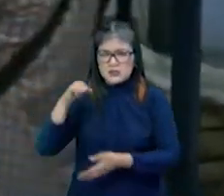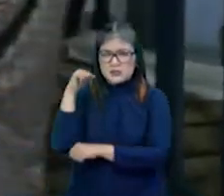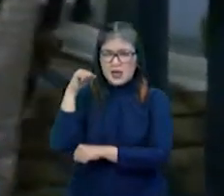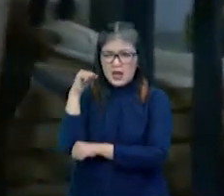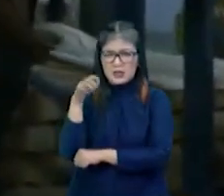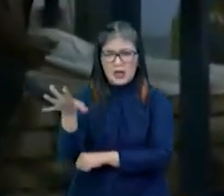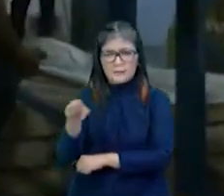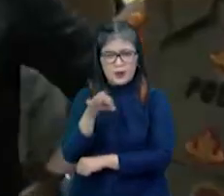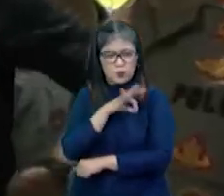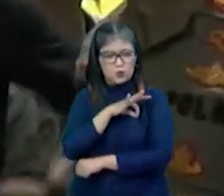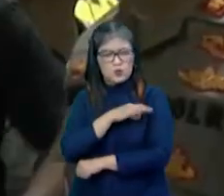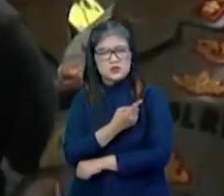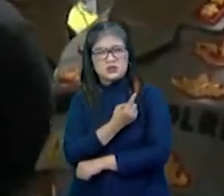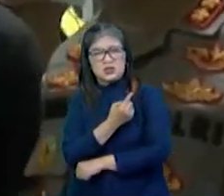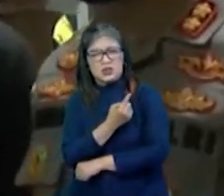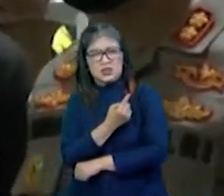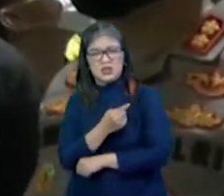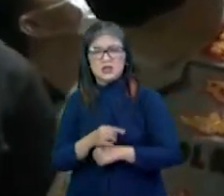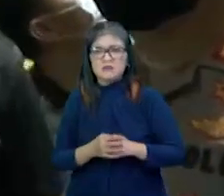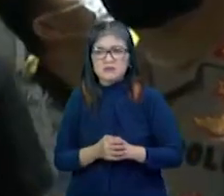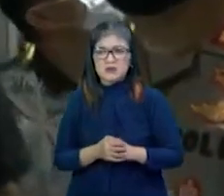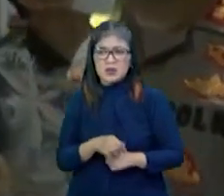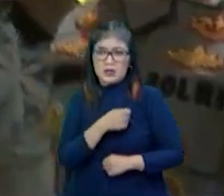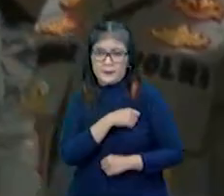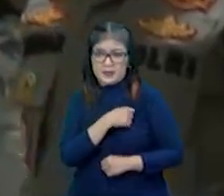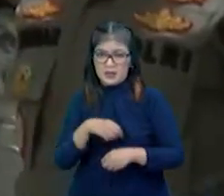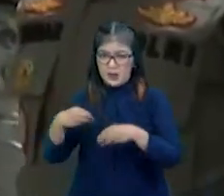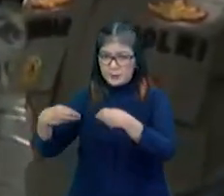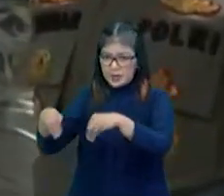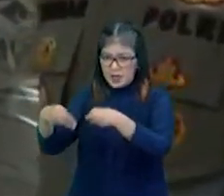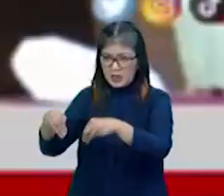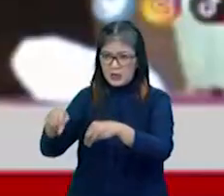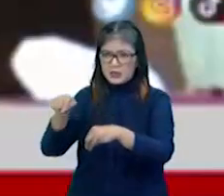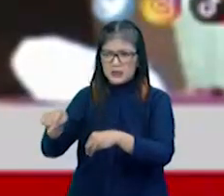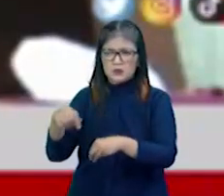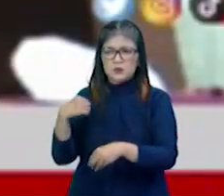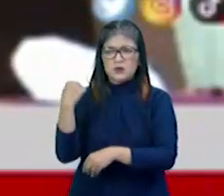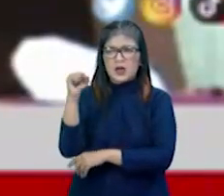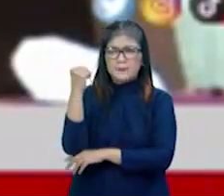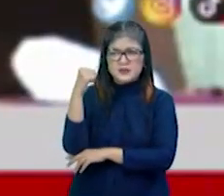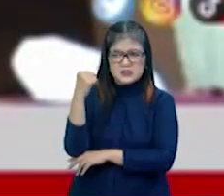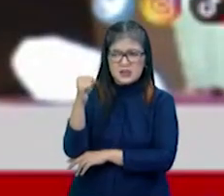pimpinan, Bapak dan Ibu yang saya hormati, Kementerian Perdagangan tidak bisa melawan